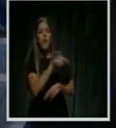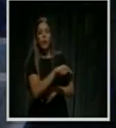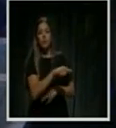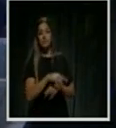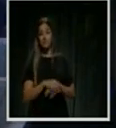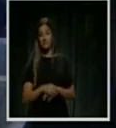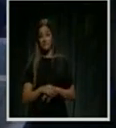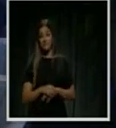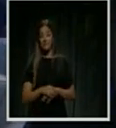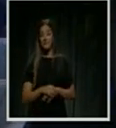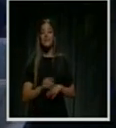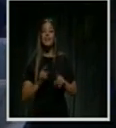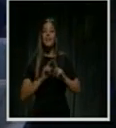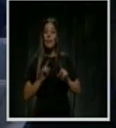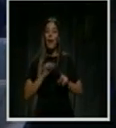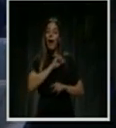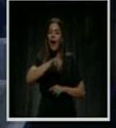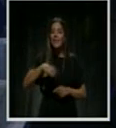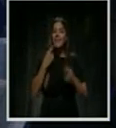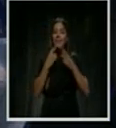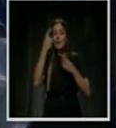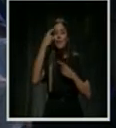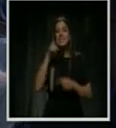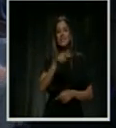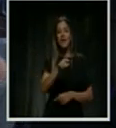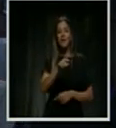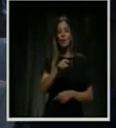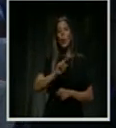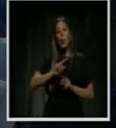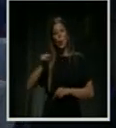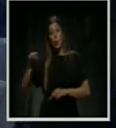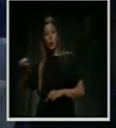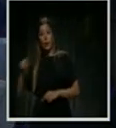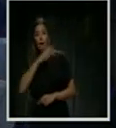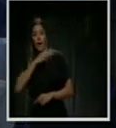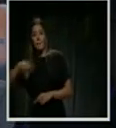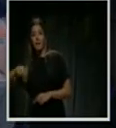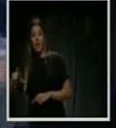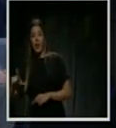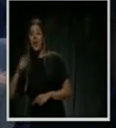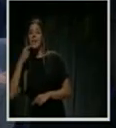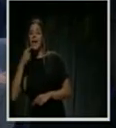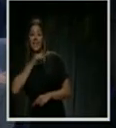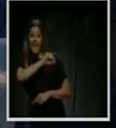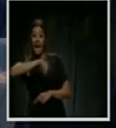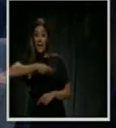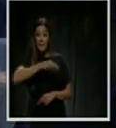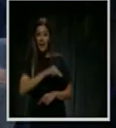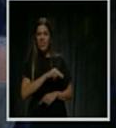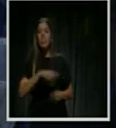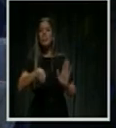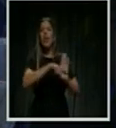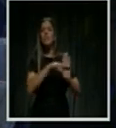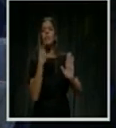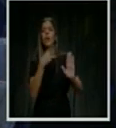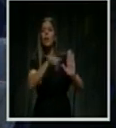nitkellmu għalik, x'jagħmel? Jgħidilna negattivi. Ġifier meta inti tgħid illi tmur biex tixtri jew mhux biex